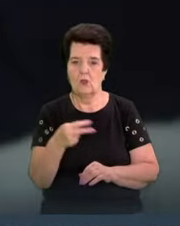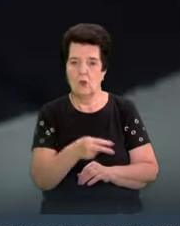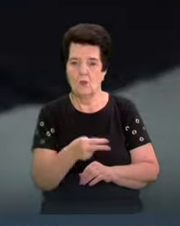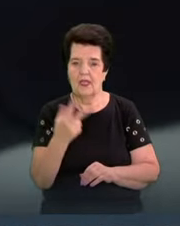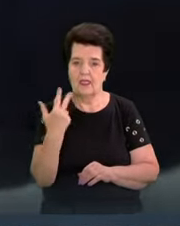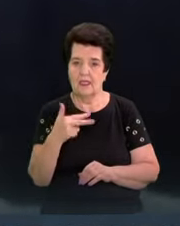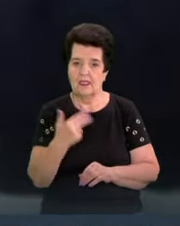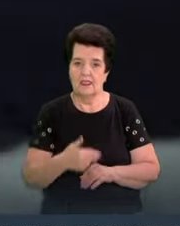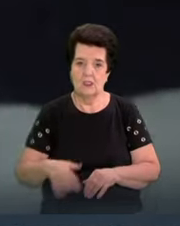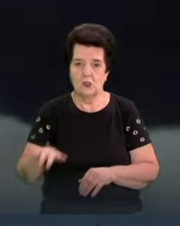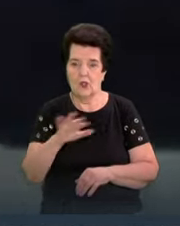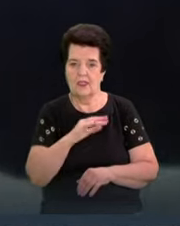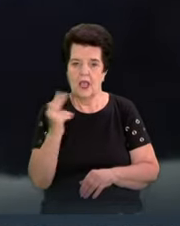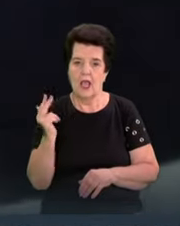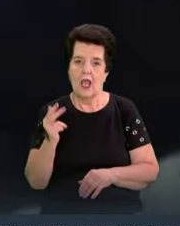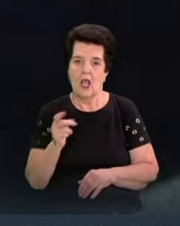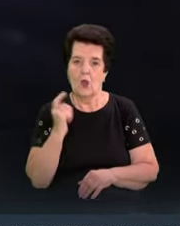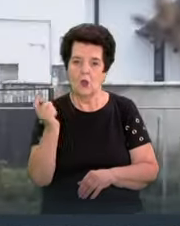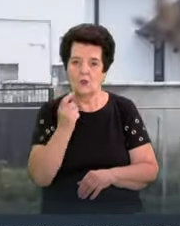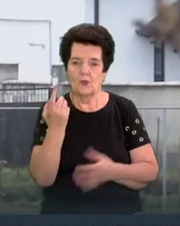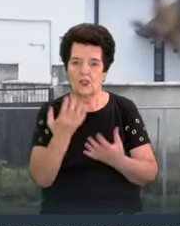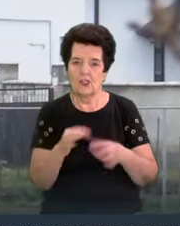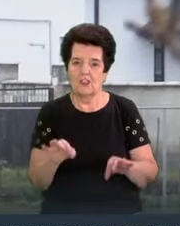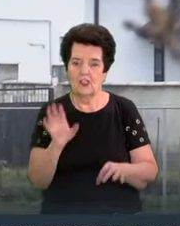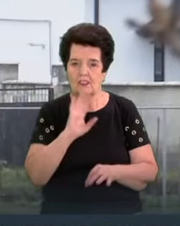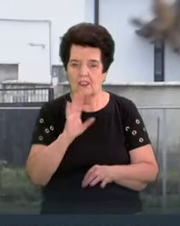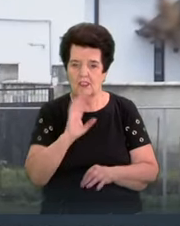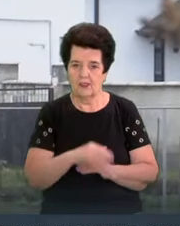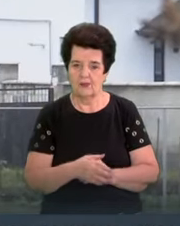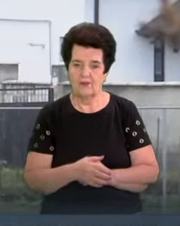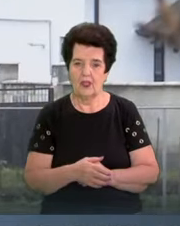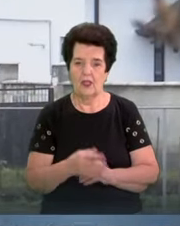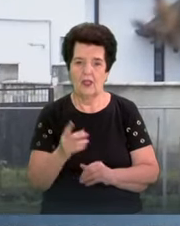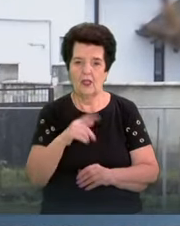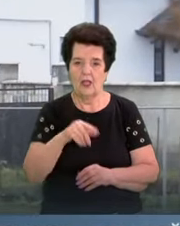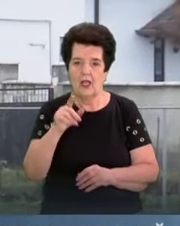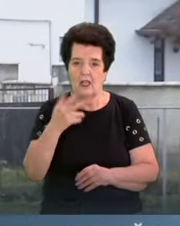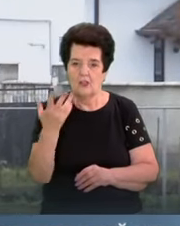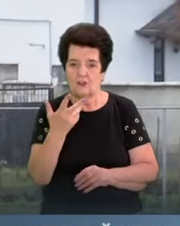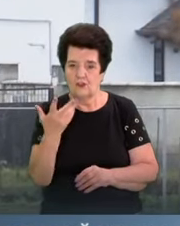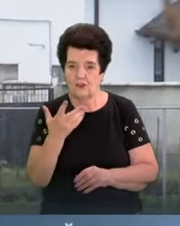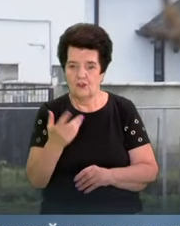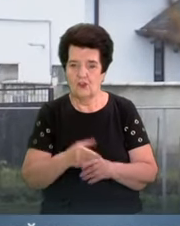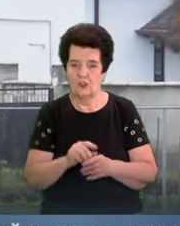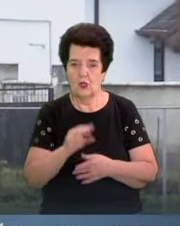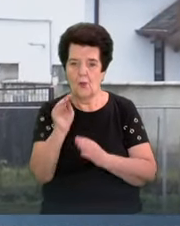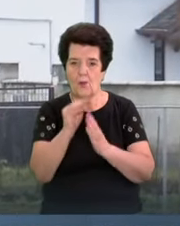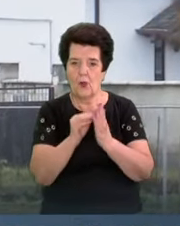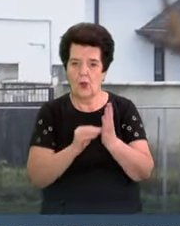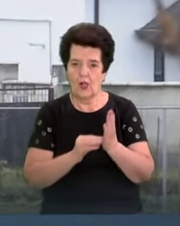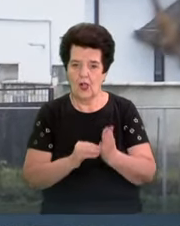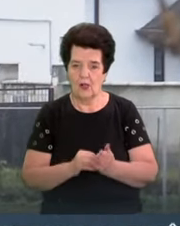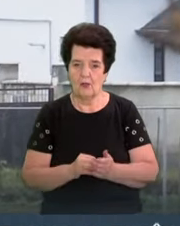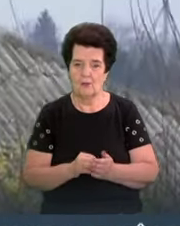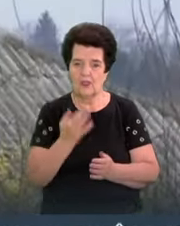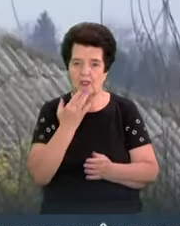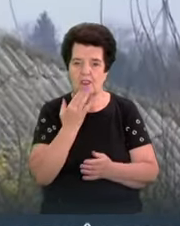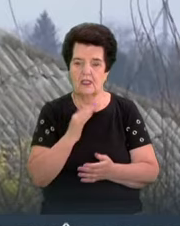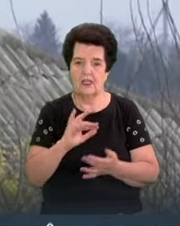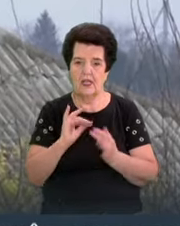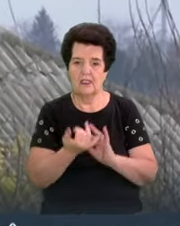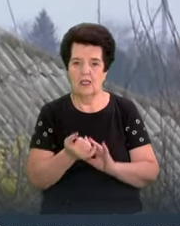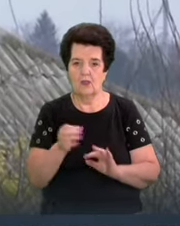propune ca toate gospodăriile să aibă acces la rețea. Prioritatea numărul 5 ține de programul național Satul European, lansat în